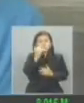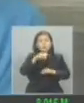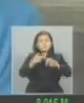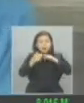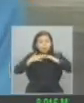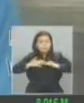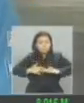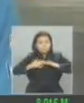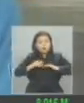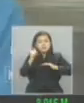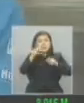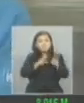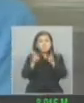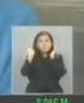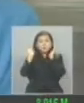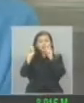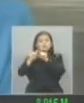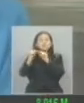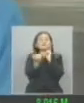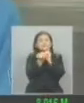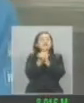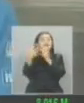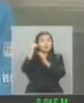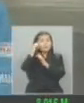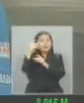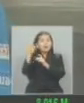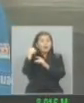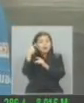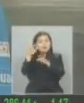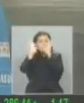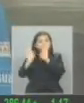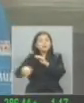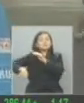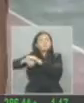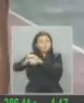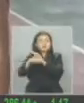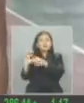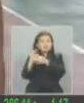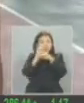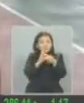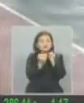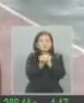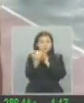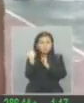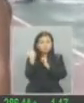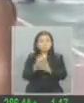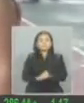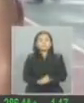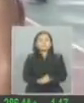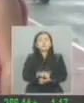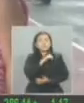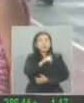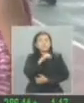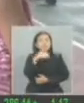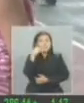รงในการเชียร์ด้วยเพราะเรารู้จักกันแล้วเรามีเรื่องฟุตบอลเข้ามาเชื่อมโยง ก็มีทุกครั้งครับผมที่มาส